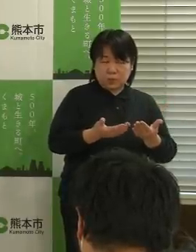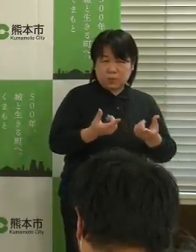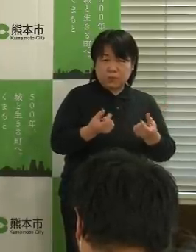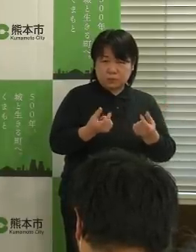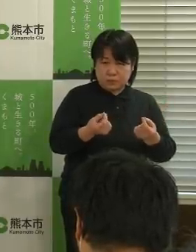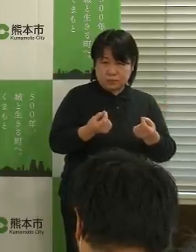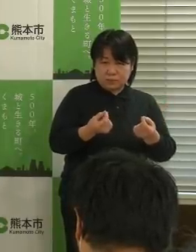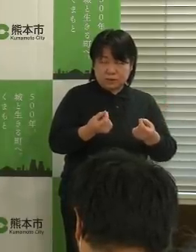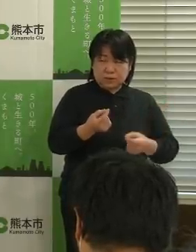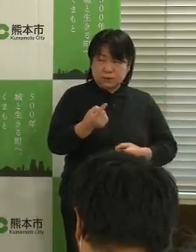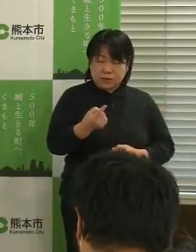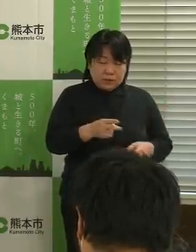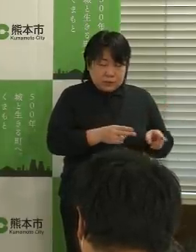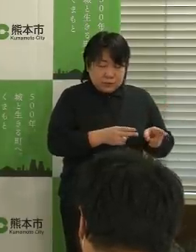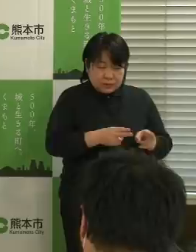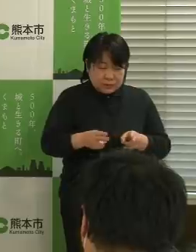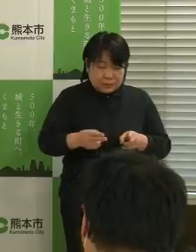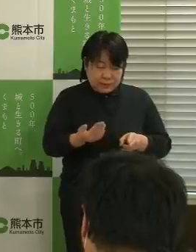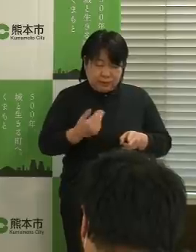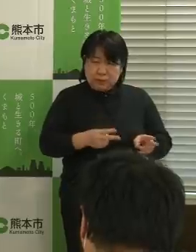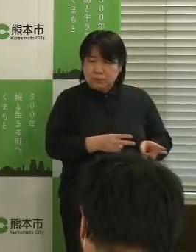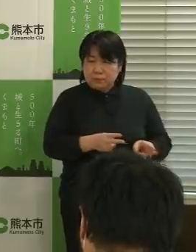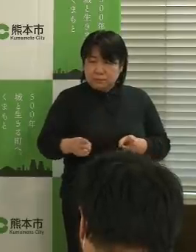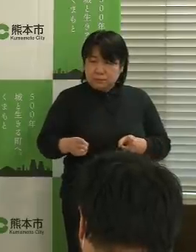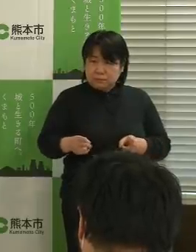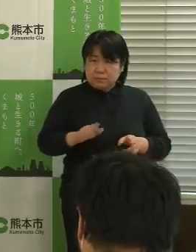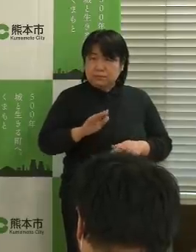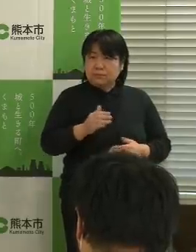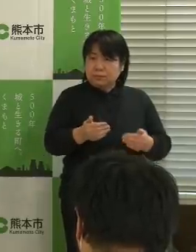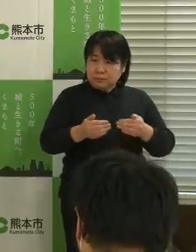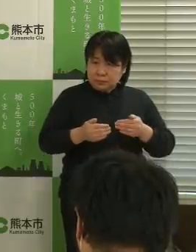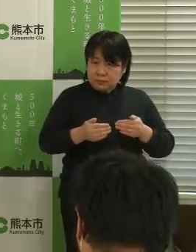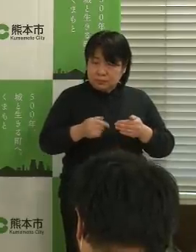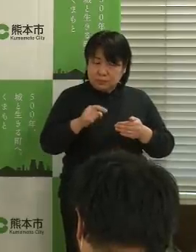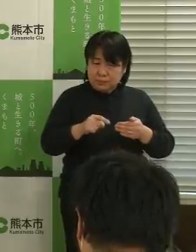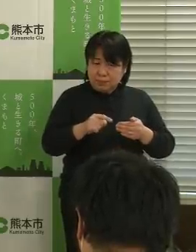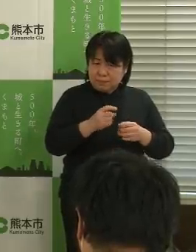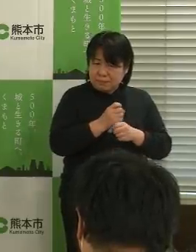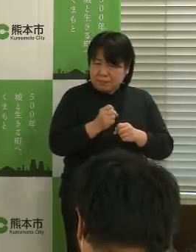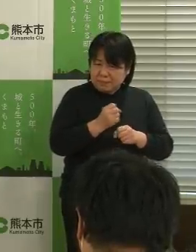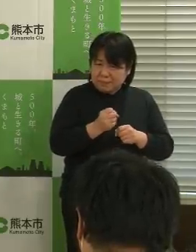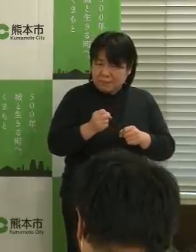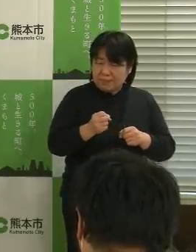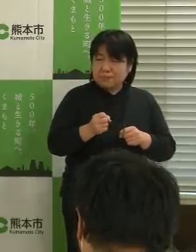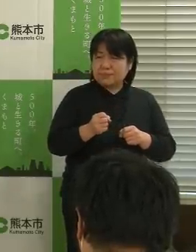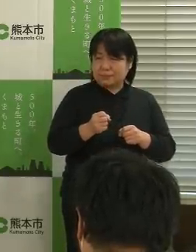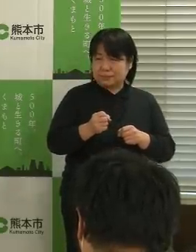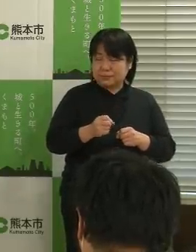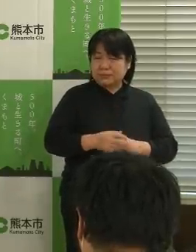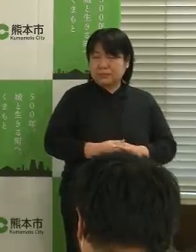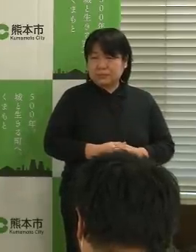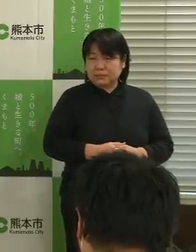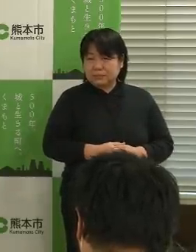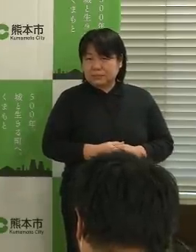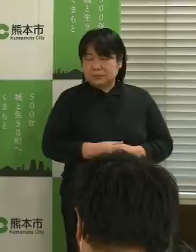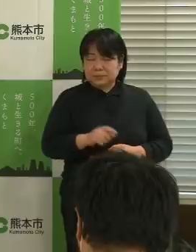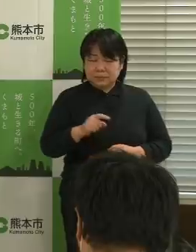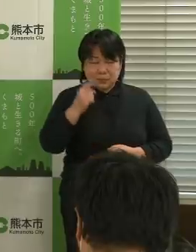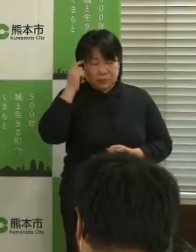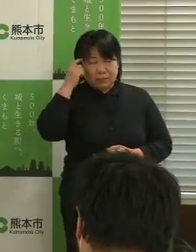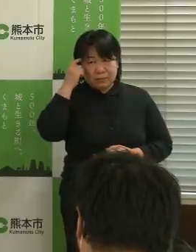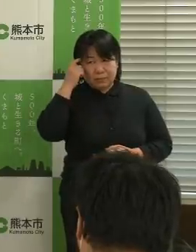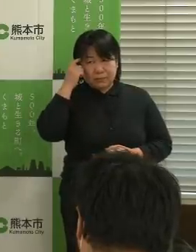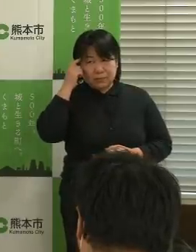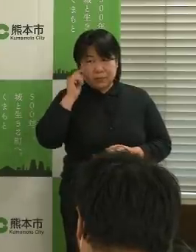これ一定程度やっぱり準備が必要になってきますので、そういったものがやっぱり間に合わないということもありますの で、そう考えますと